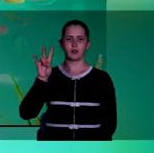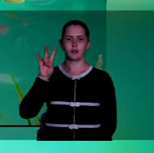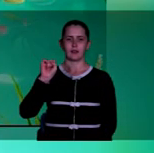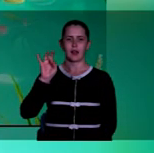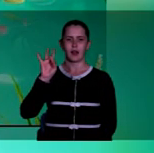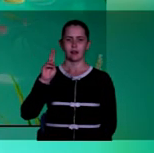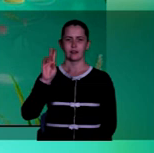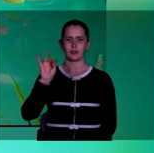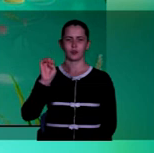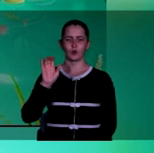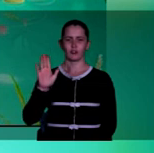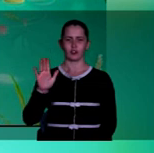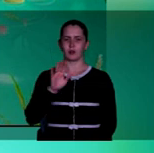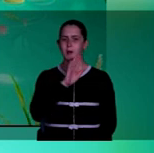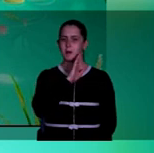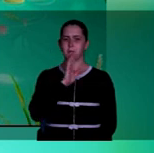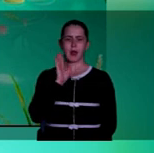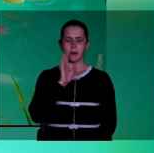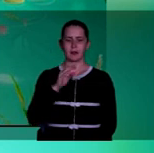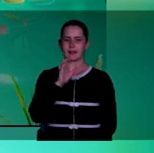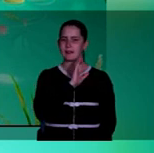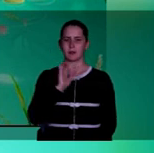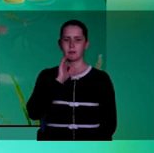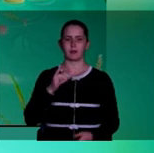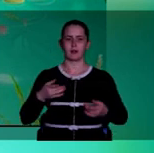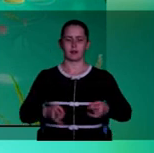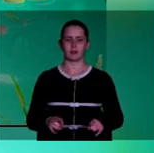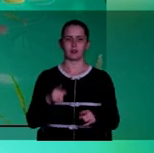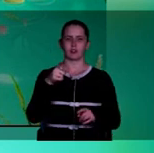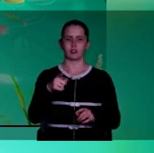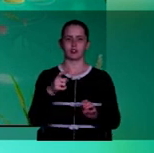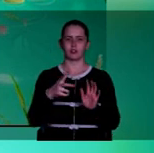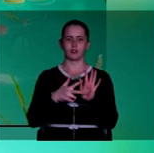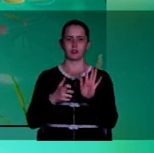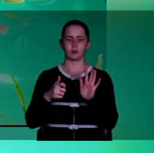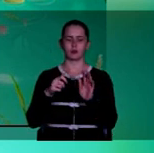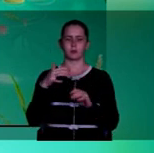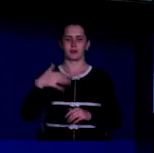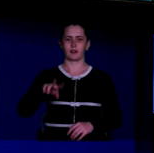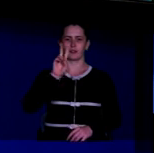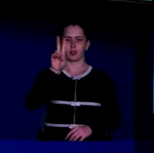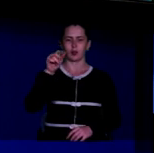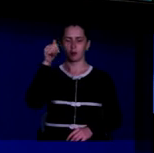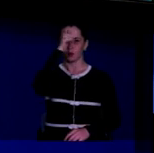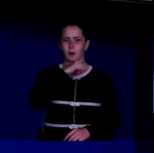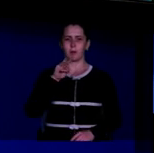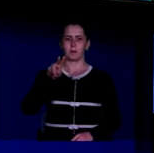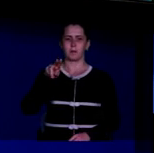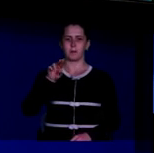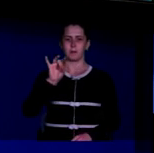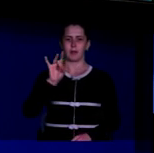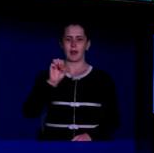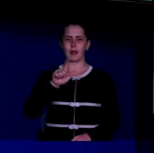Сибиряк родился 6 ноября 1852 года в Пермской губернии в